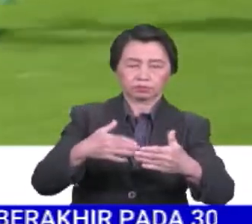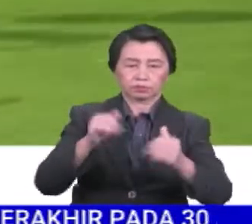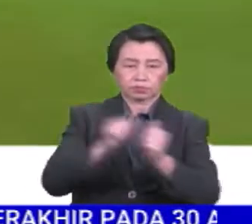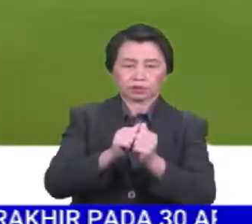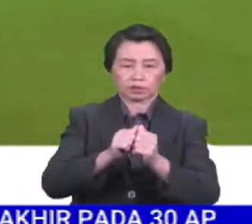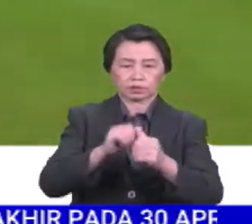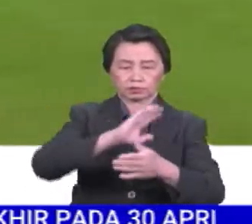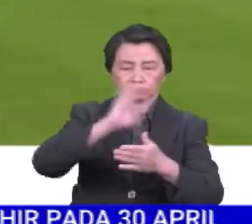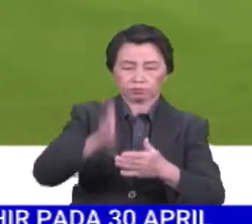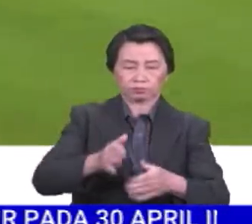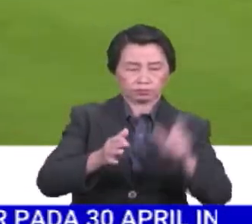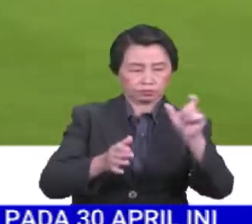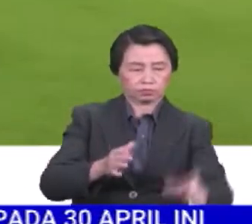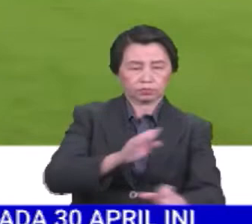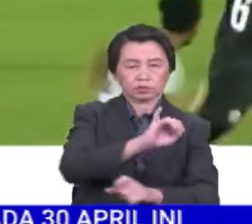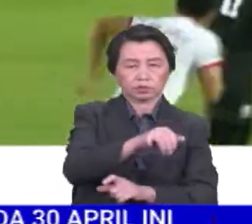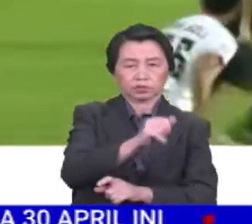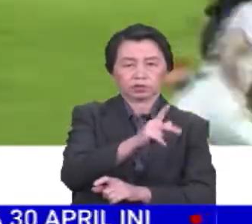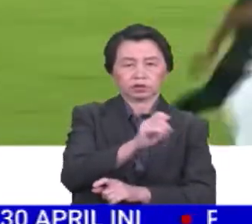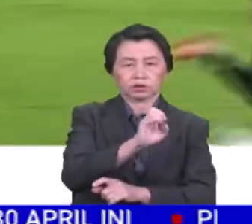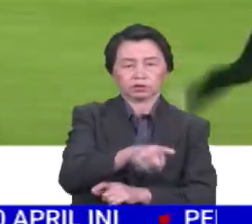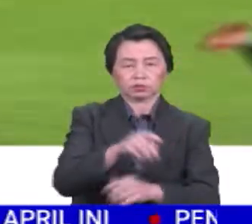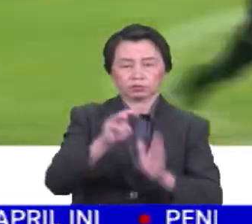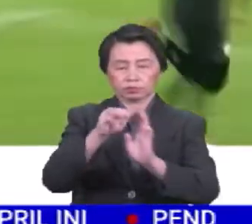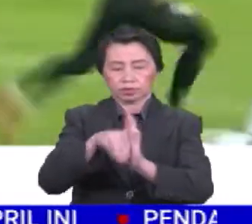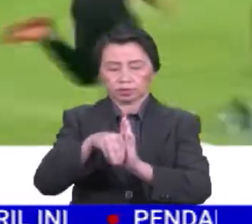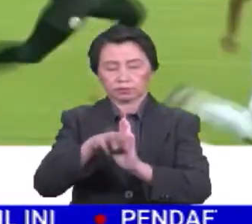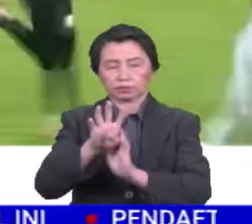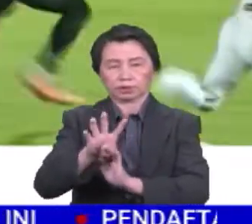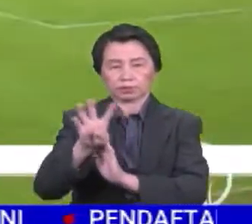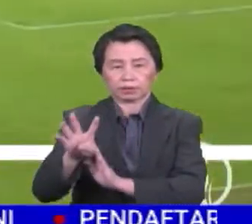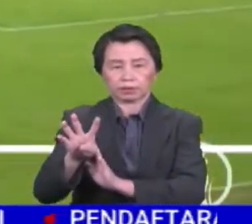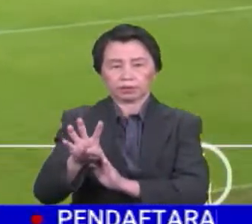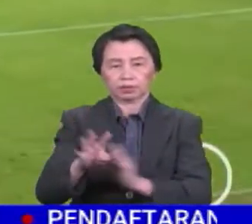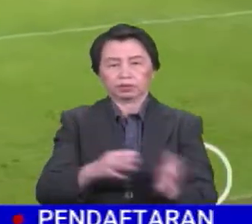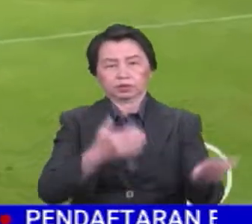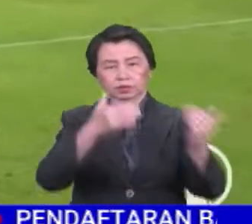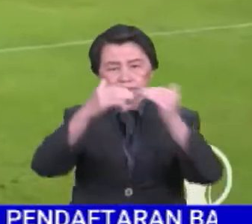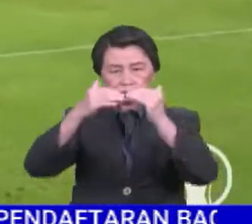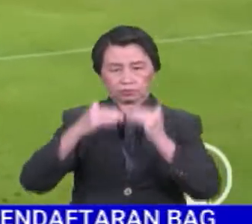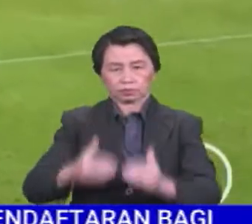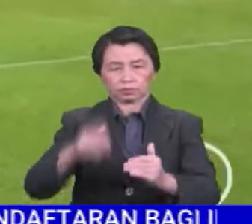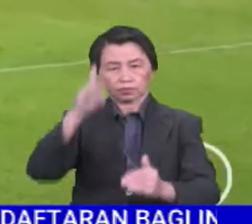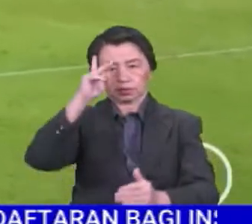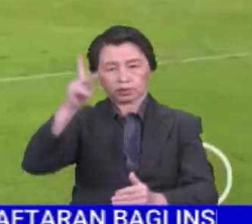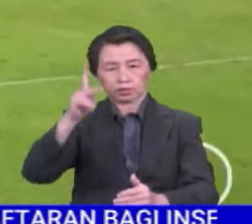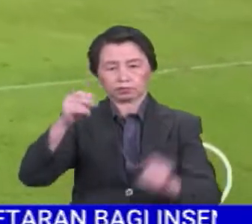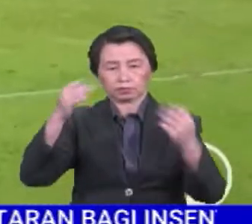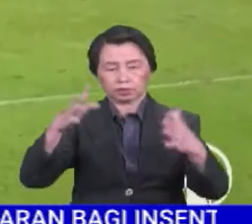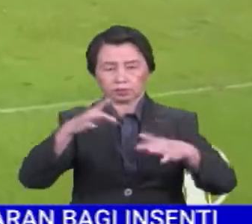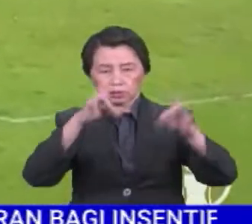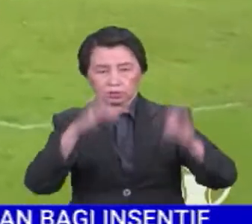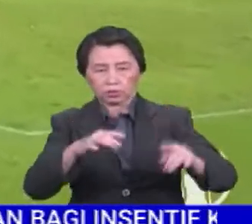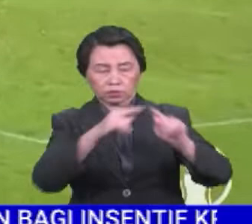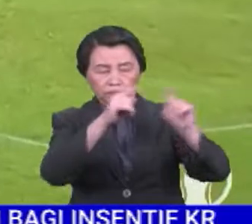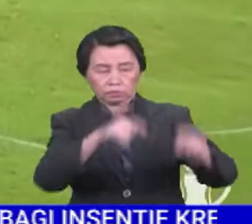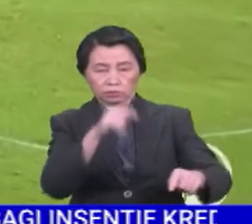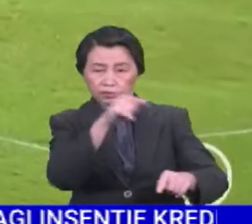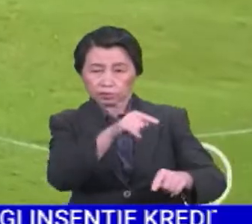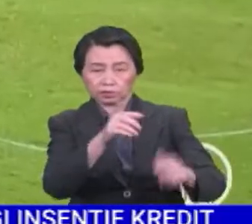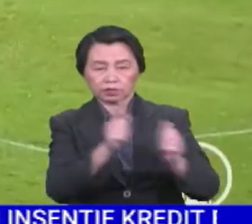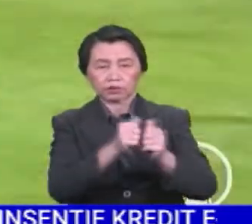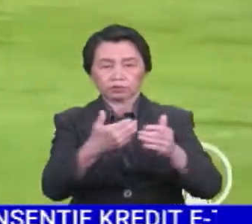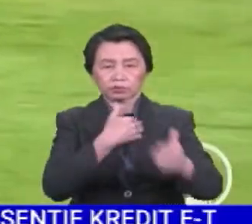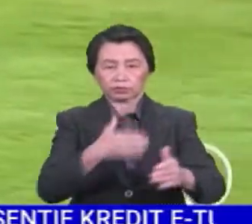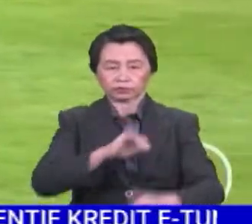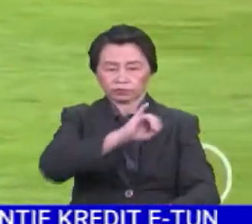yang disempurnakan Jacob Joku pada minit ke-44. Bersama babak kedua, Kelantan United lebih banyak menguji kubu pertahanan lawan